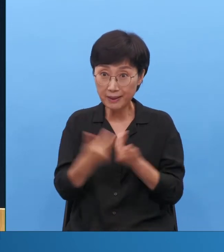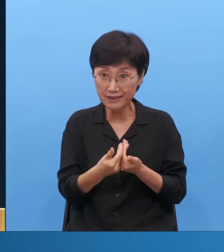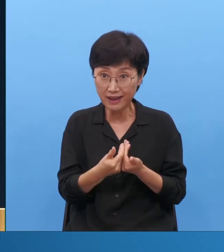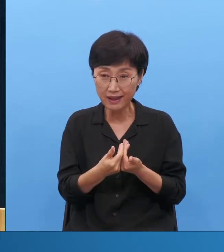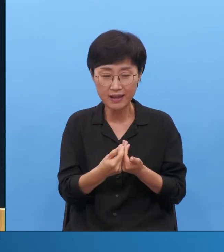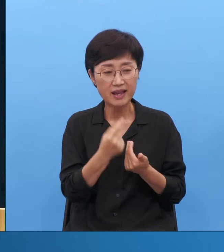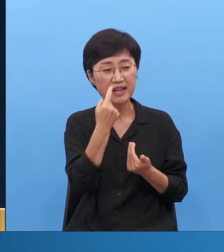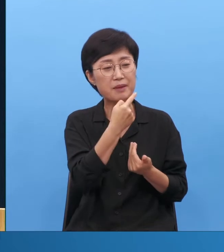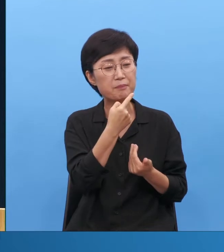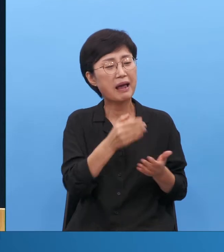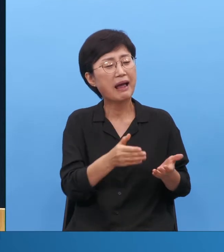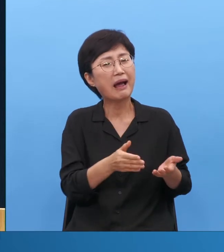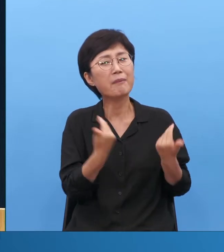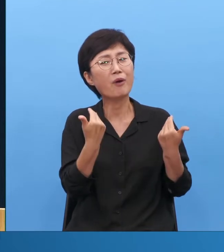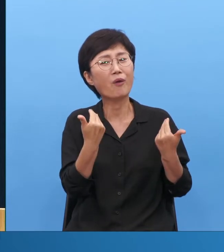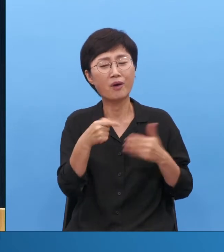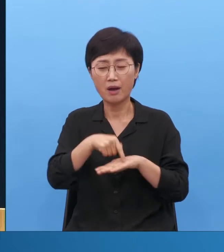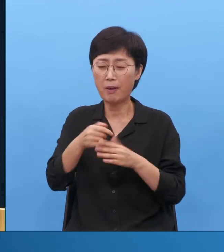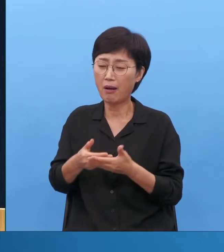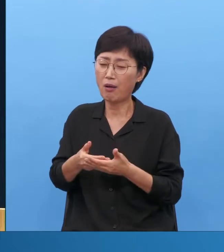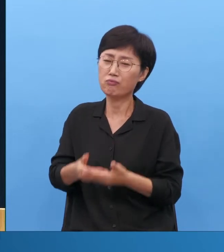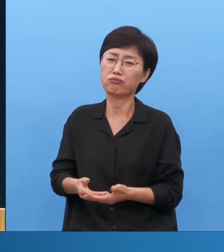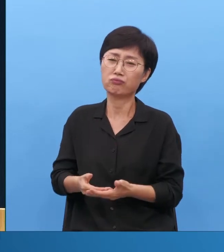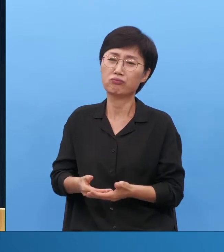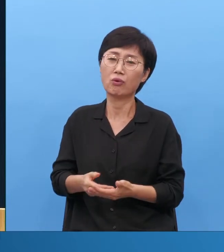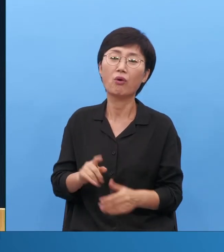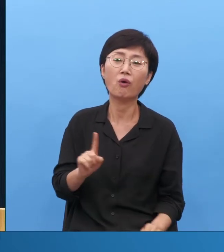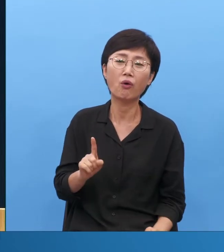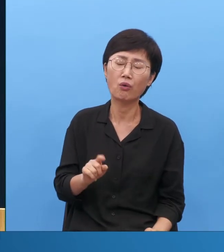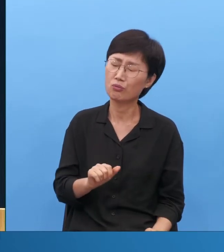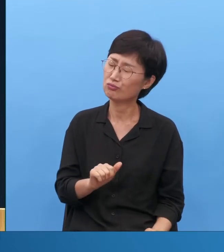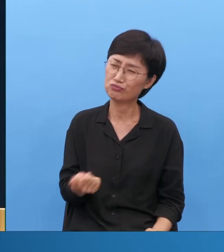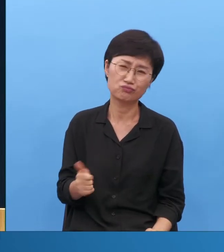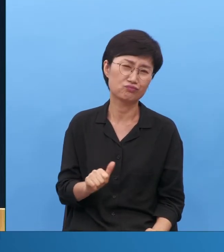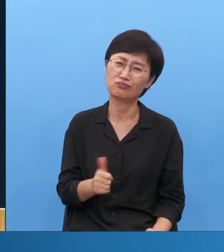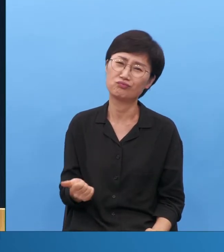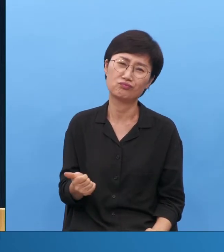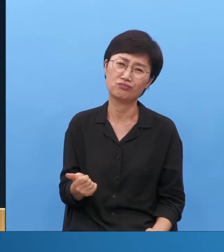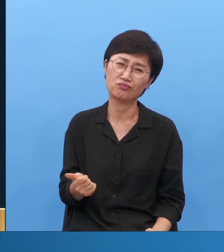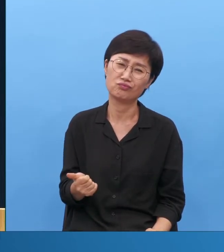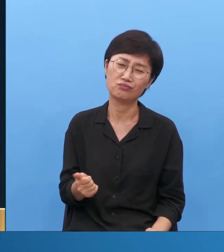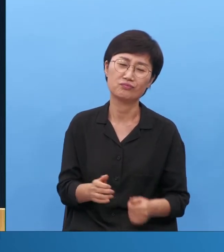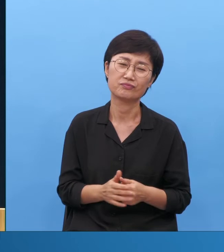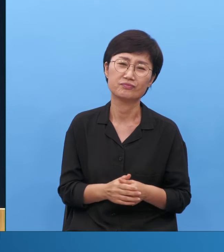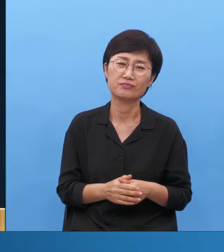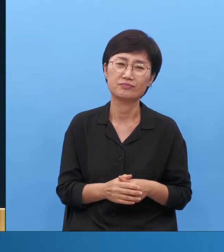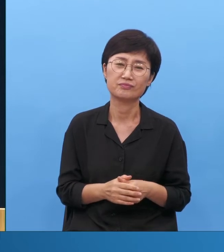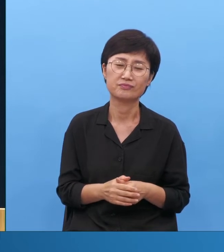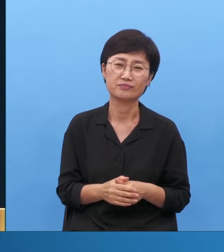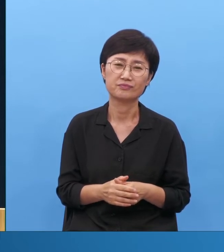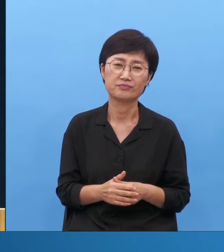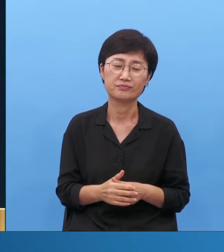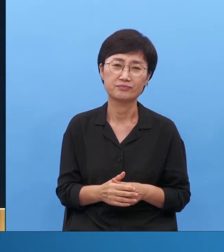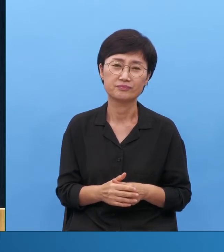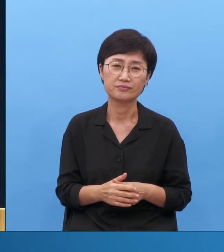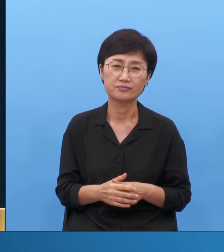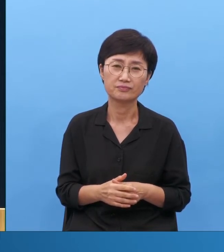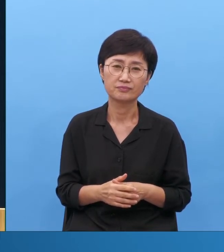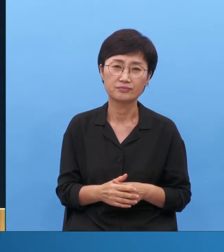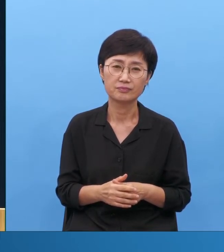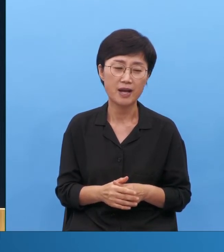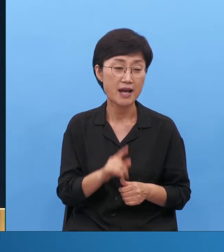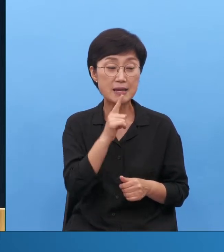마음이 무겁다. 죽는 겁니다. But if your mouth is very light and your heart is heavy, then that it will only draw 입은